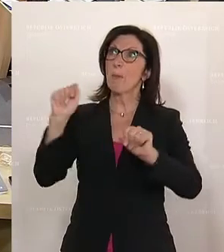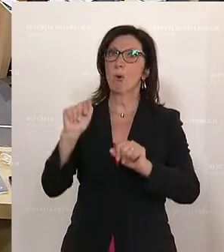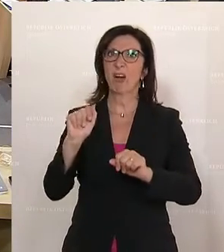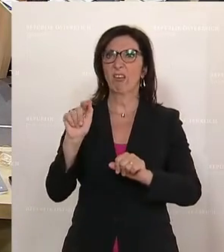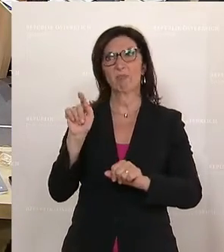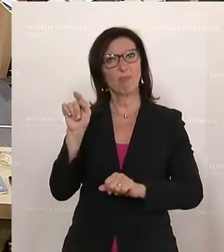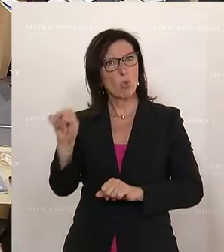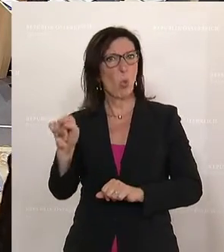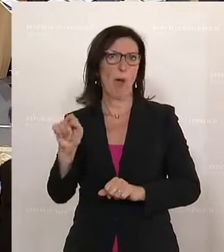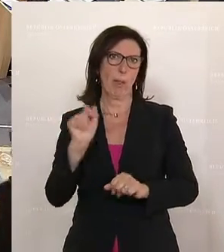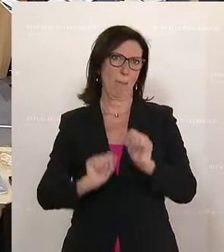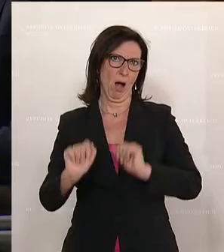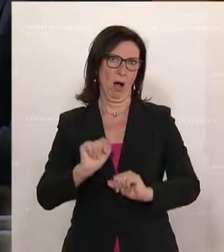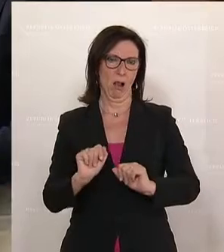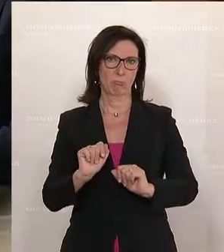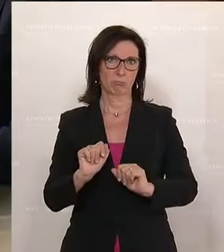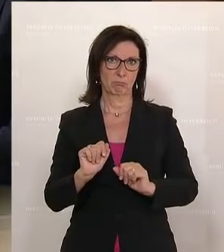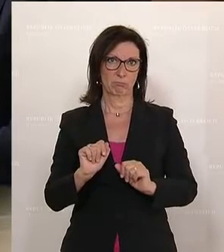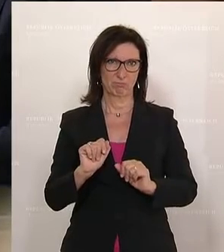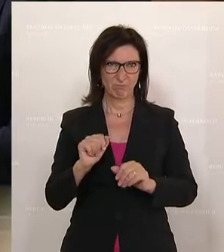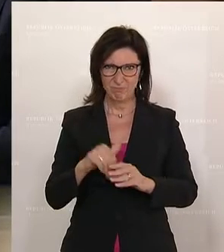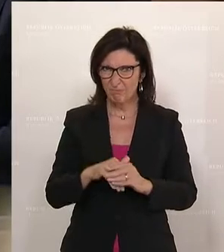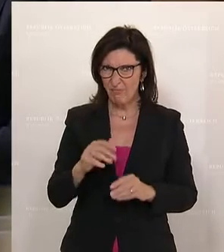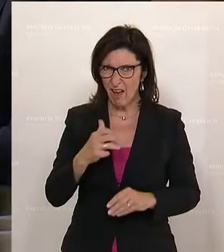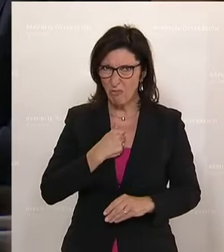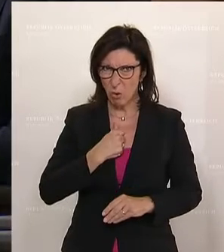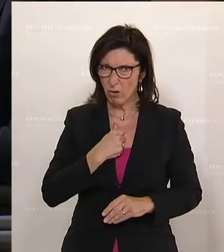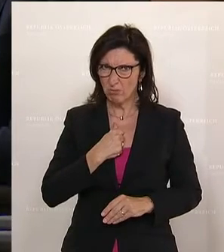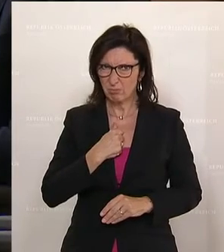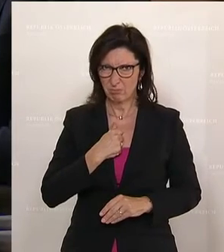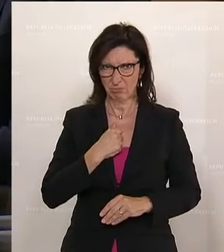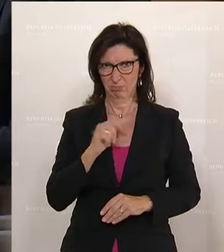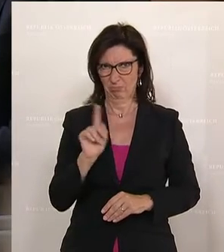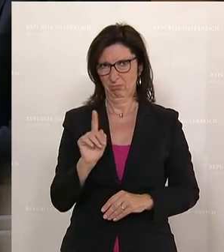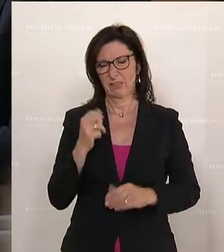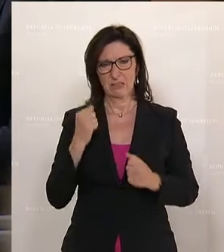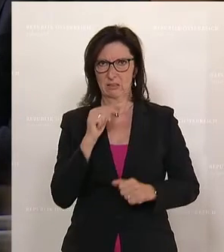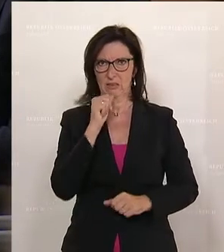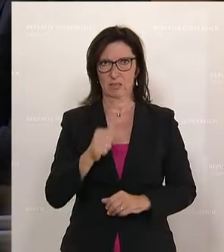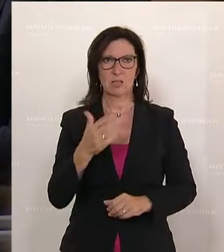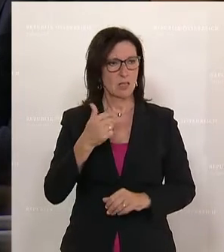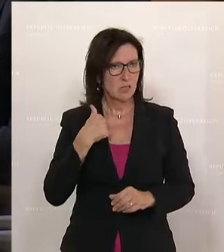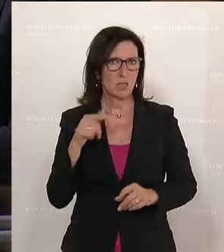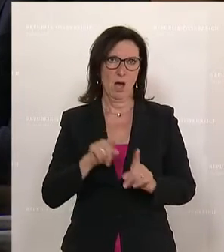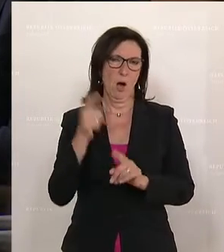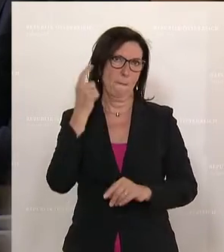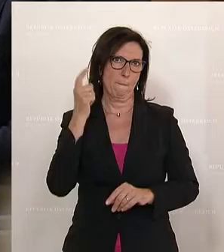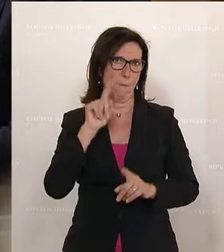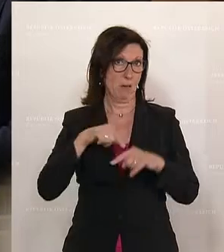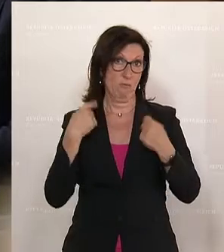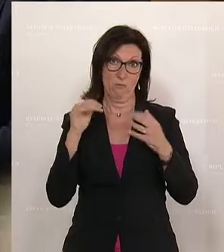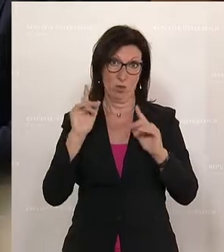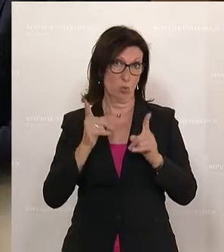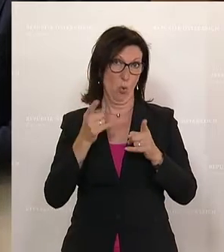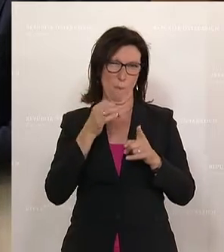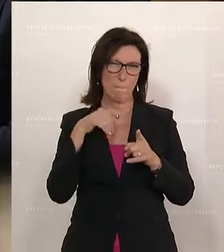werden. Ist das ein Erfolg? Nein, ganz sicher nicht. Und ich bin auch der Meinung, dass wir uns das genauer anschauen